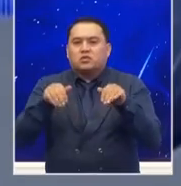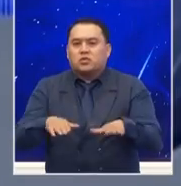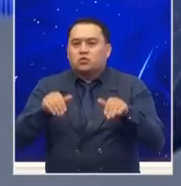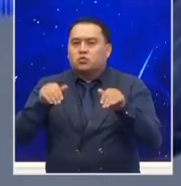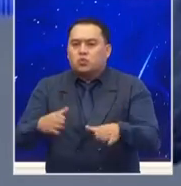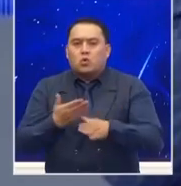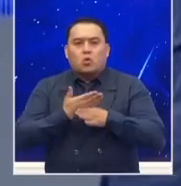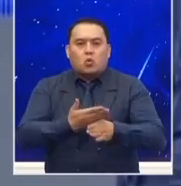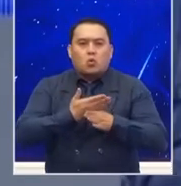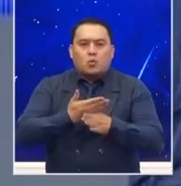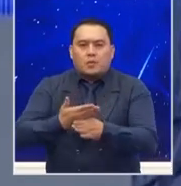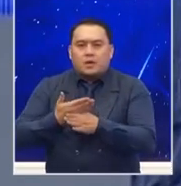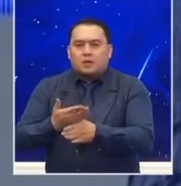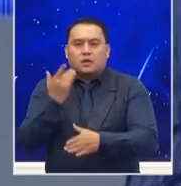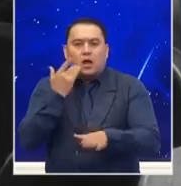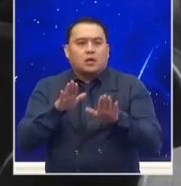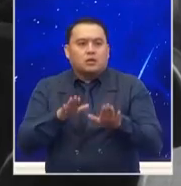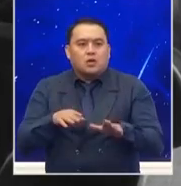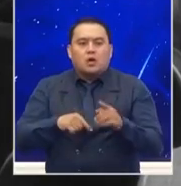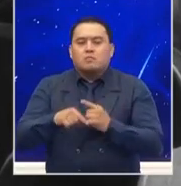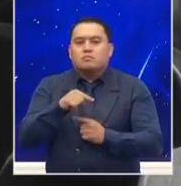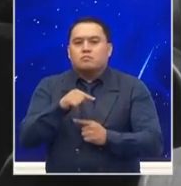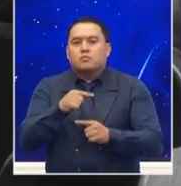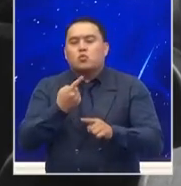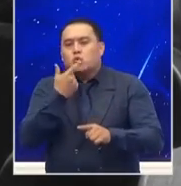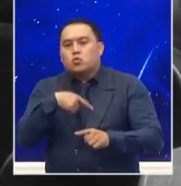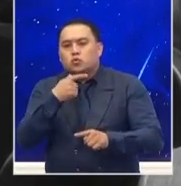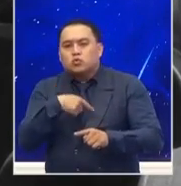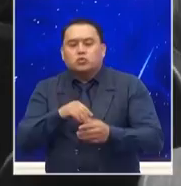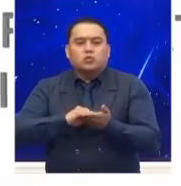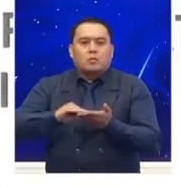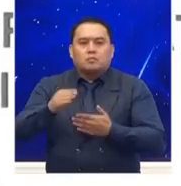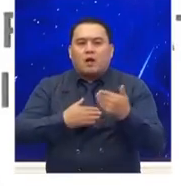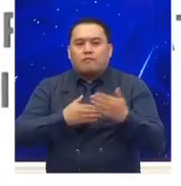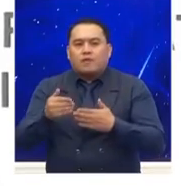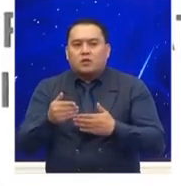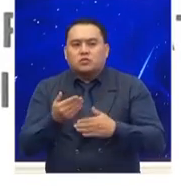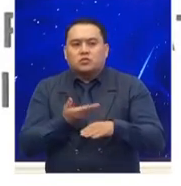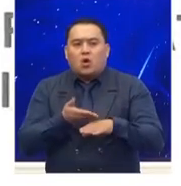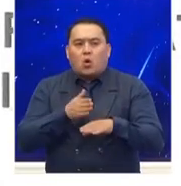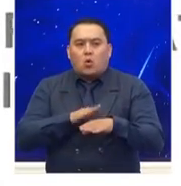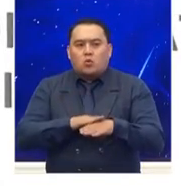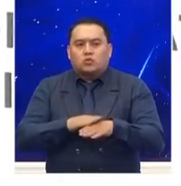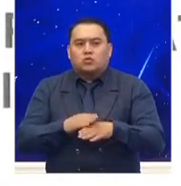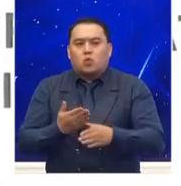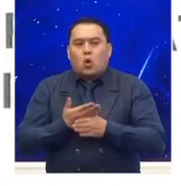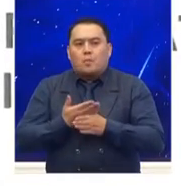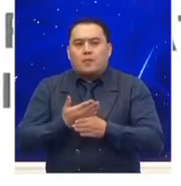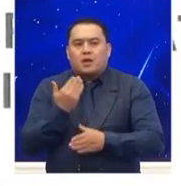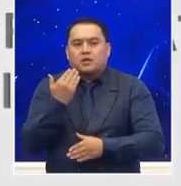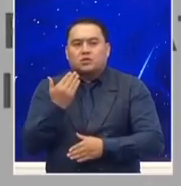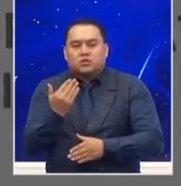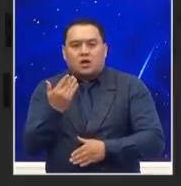Талай жанға пана болды. Өз кәсібіне адалдығы соншалық тележурналистиканың ауыр жүгіне арқасын тосты. Жеңілдің